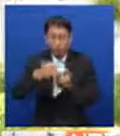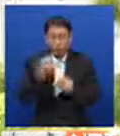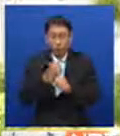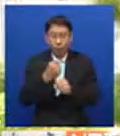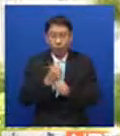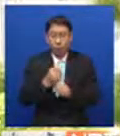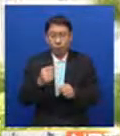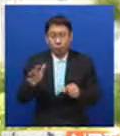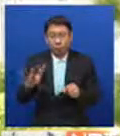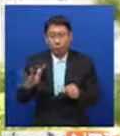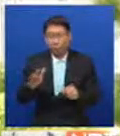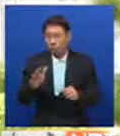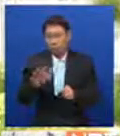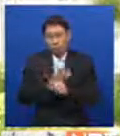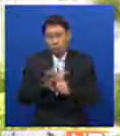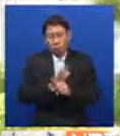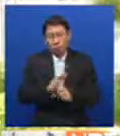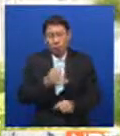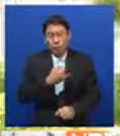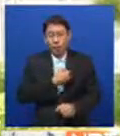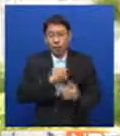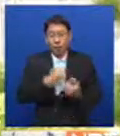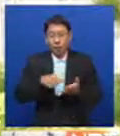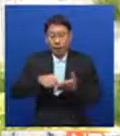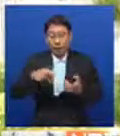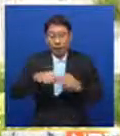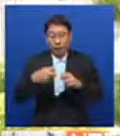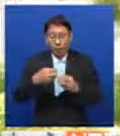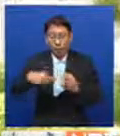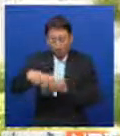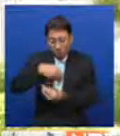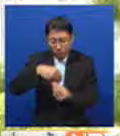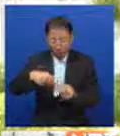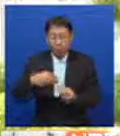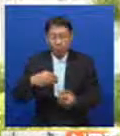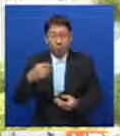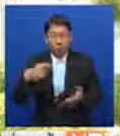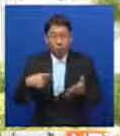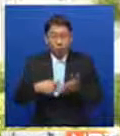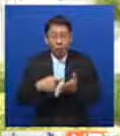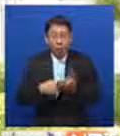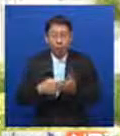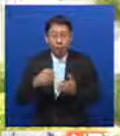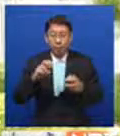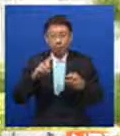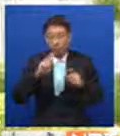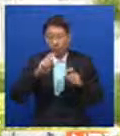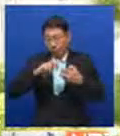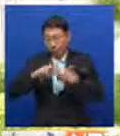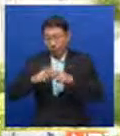ไม่เป็นที่พอใจและไม่สามารถแก้ปัญหาเศรษฐกิจได้เนื่องจากมีปัญหาจากปัจจัยหล